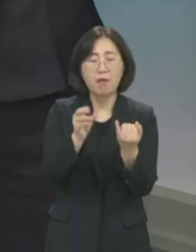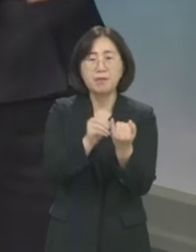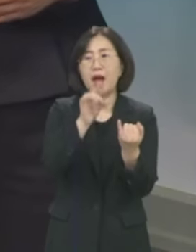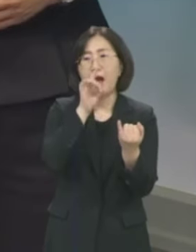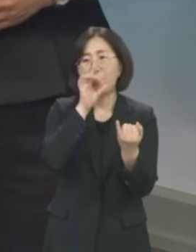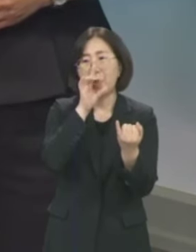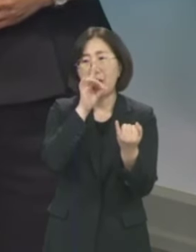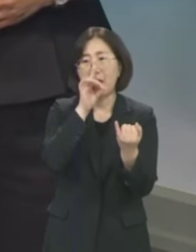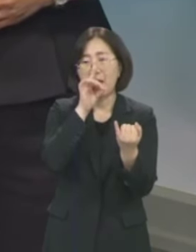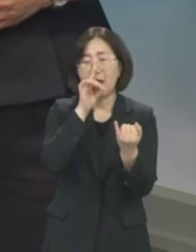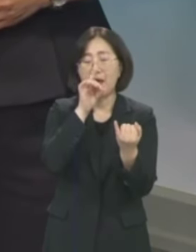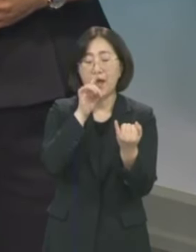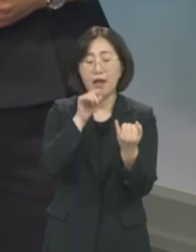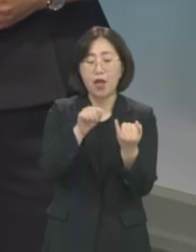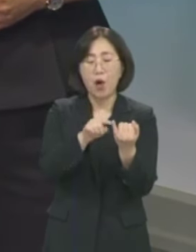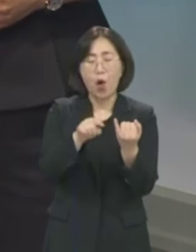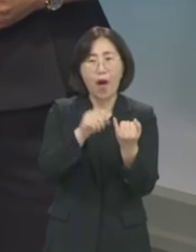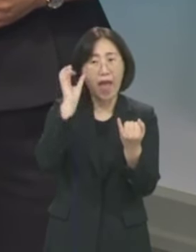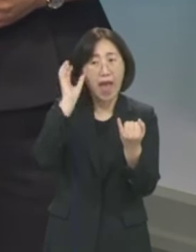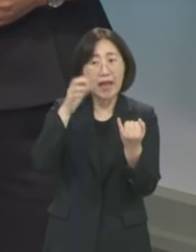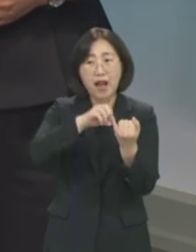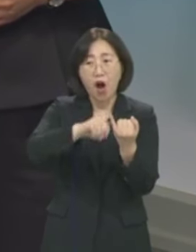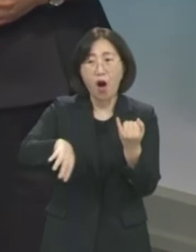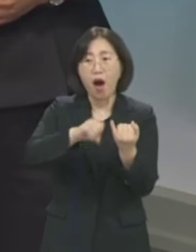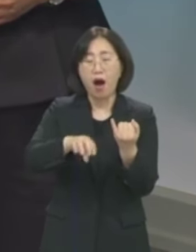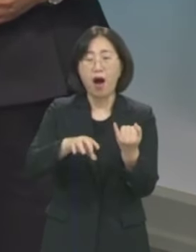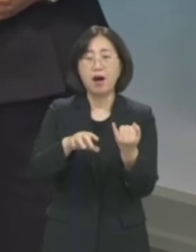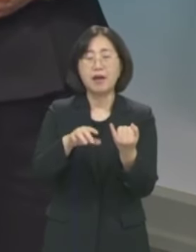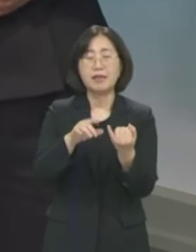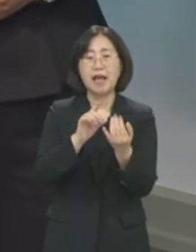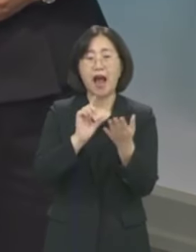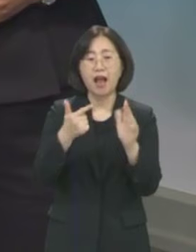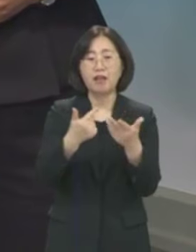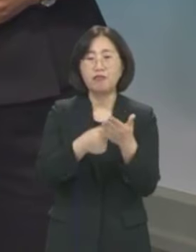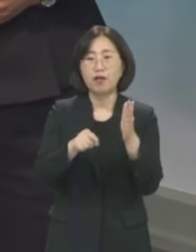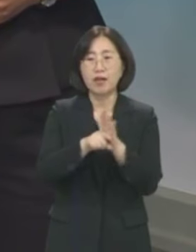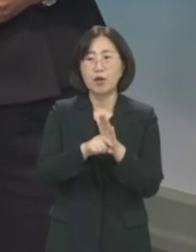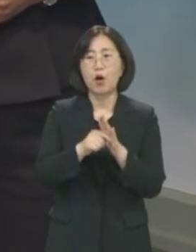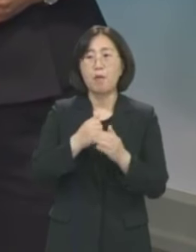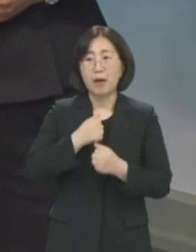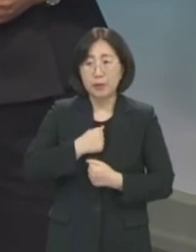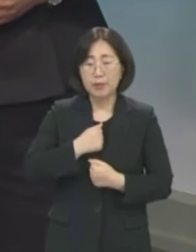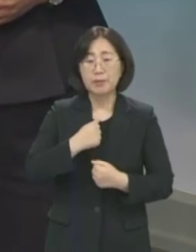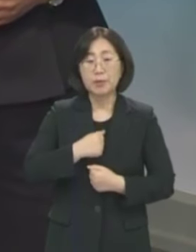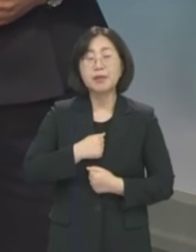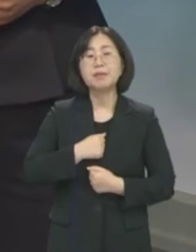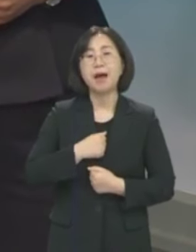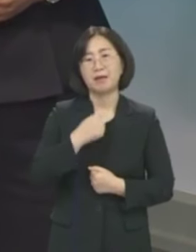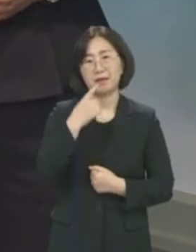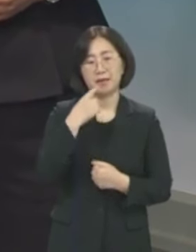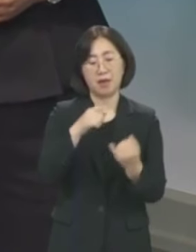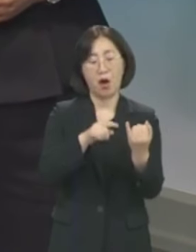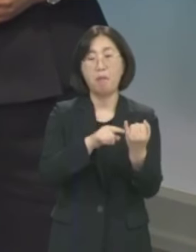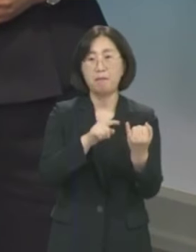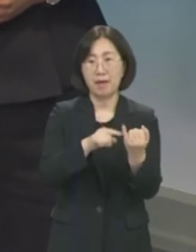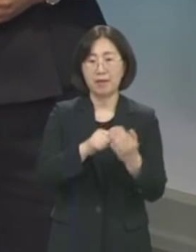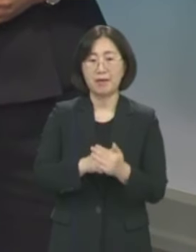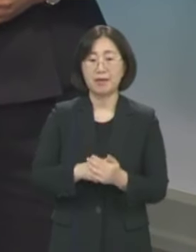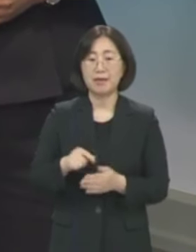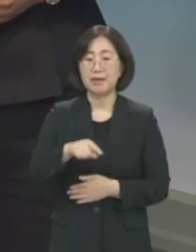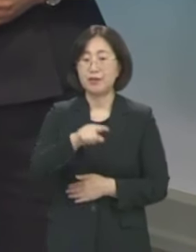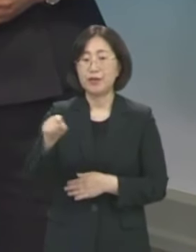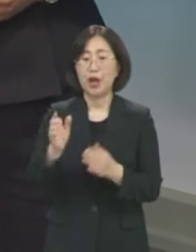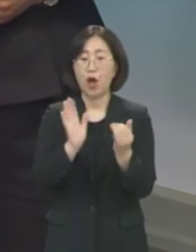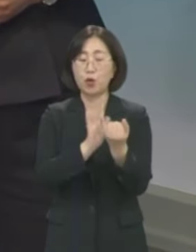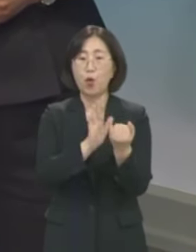뱃속 태아를 지켜내기 위해 고군분투하는 이들이 많은 상황. 저출산 문제 해결을 위해 우리 사회가 이들을 도울 수 있는